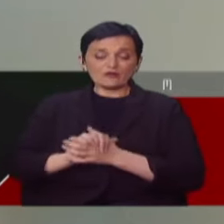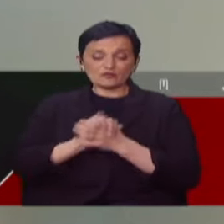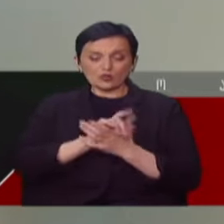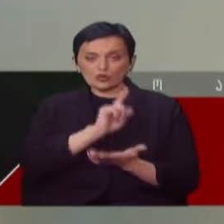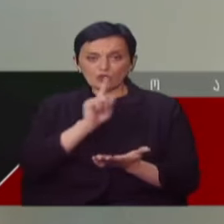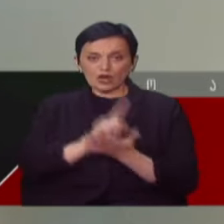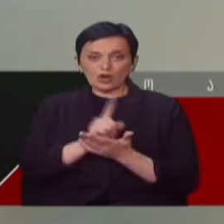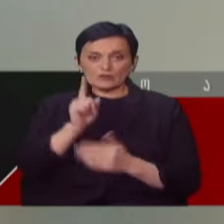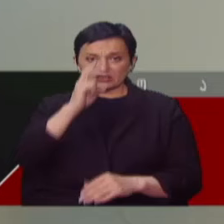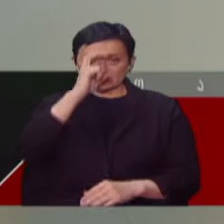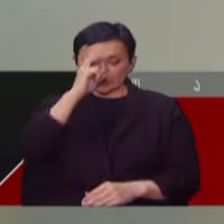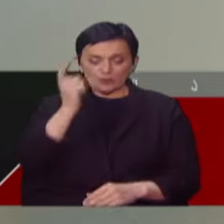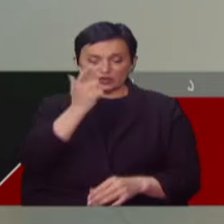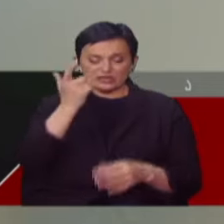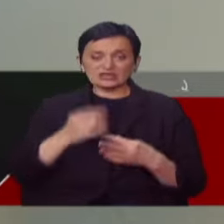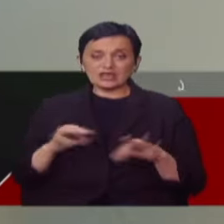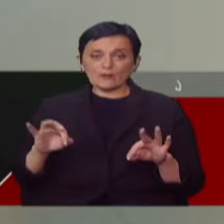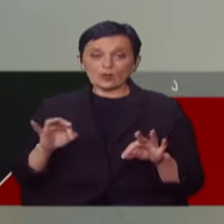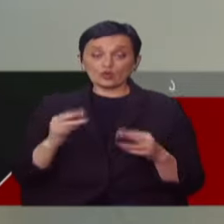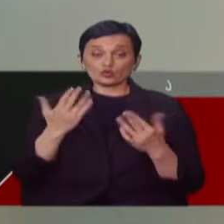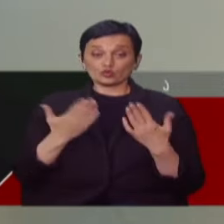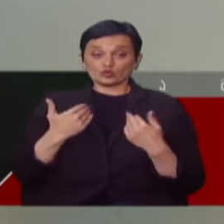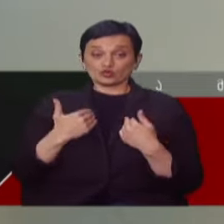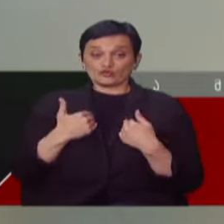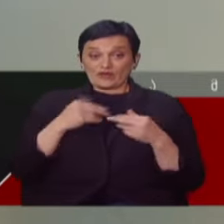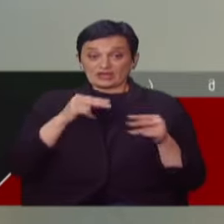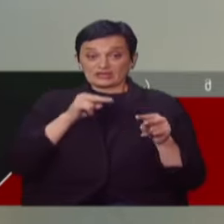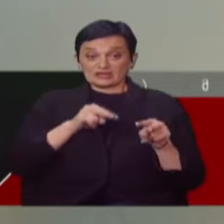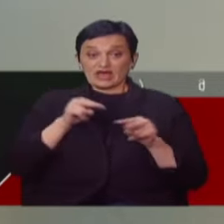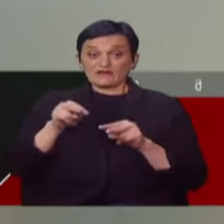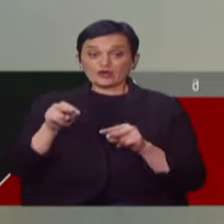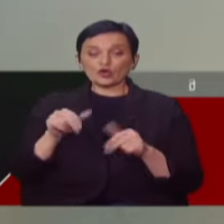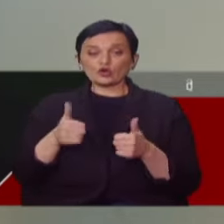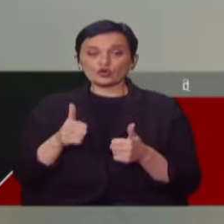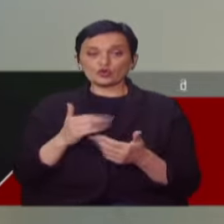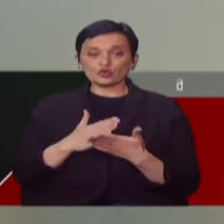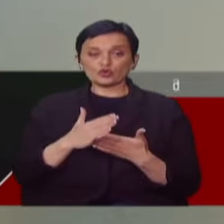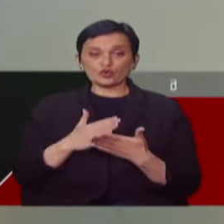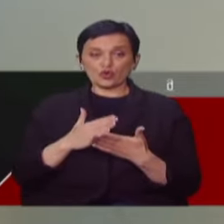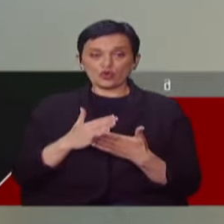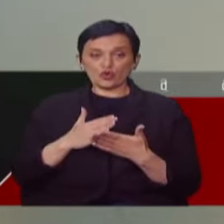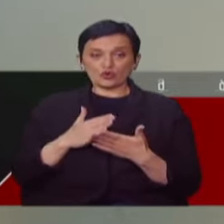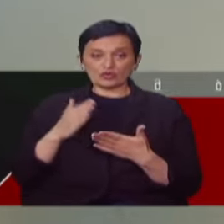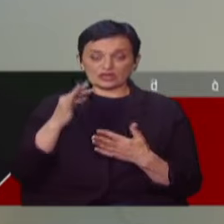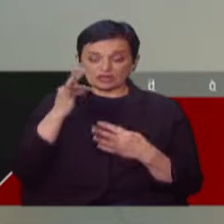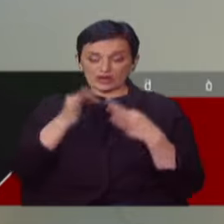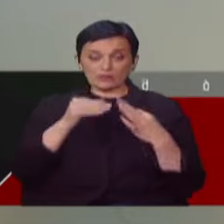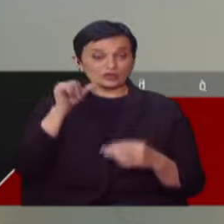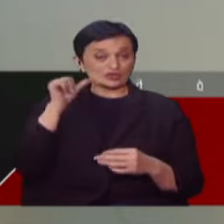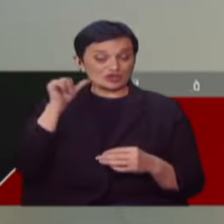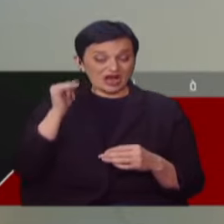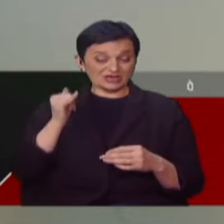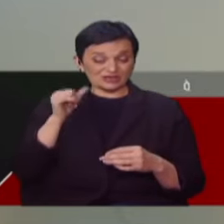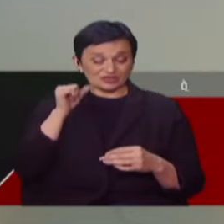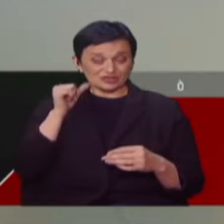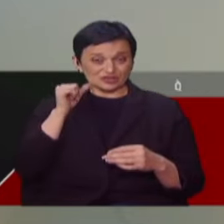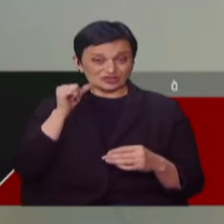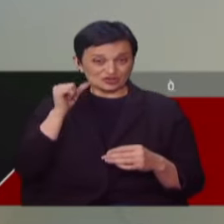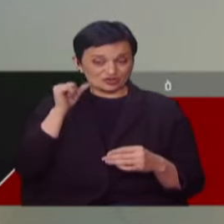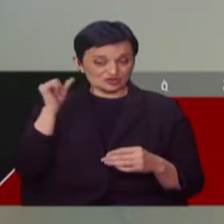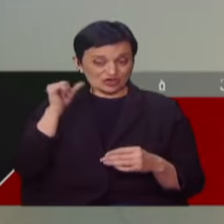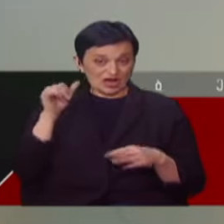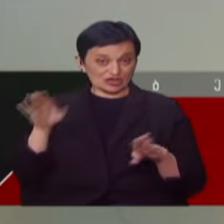რომ სახელმწიფო იყოს დამოუკიდებელი. Და თუ ჩვენ დავაკვირდებით იმას, თუ როგორია გამოხმაურებები, შაშანდელთან შედარებით, თუ ასე